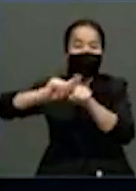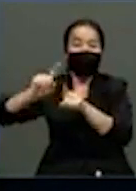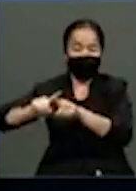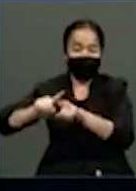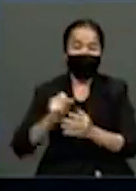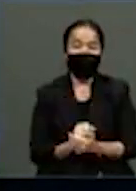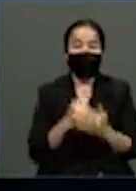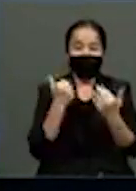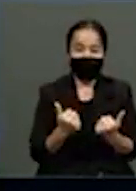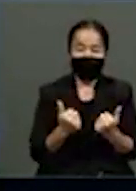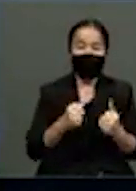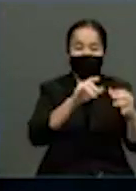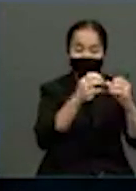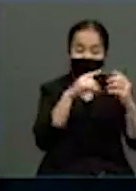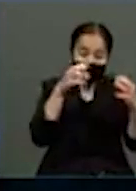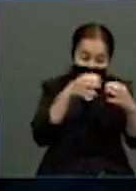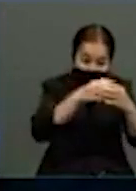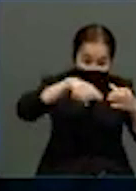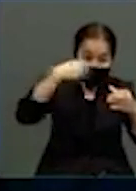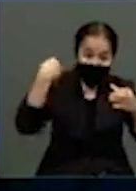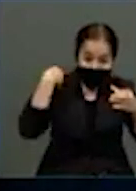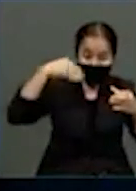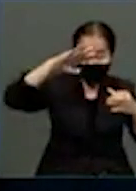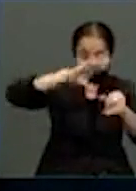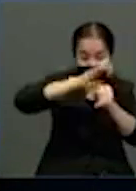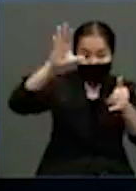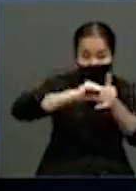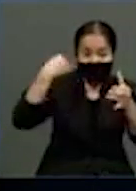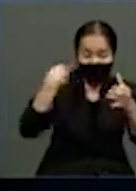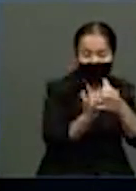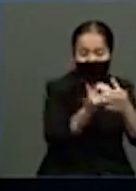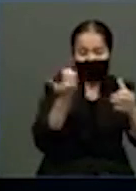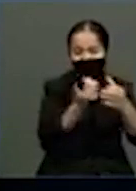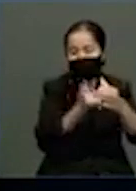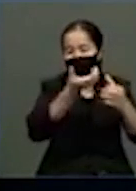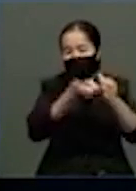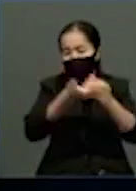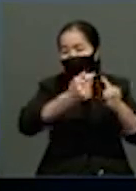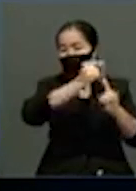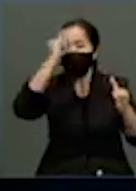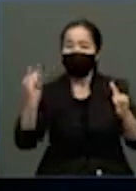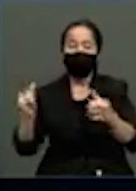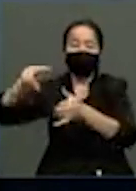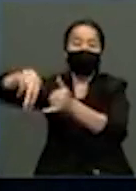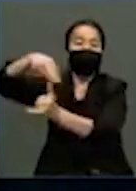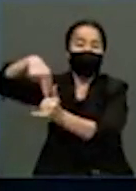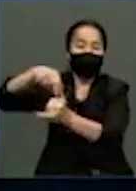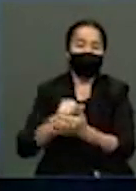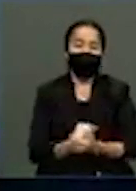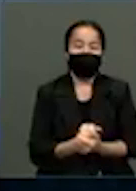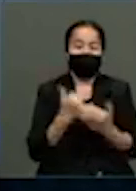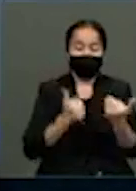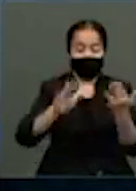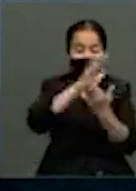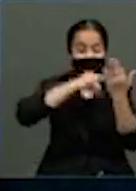าแล้วก็เอาออกมาแล้วก็แยกในการที่จะดูแลนะครับในการแบ่งพื้นที่ประเทศไทยออกมาเ